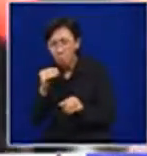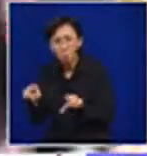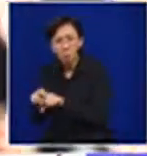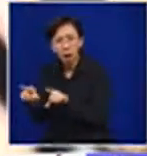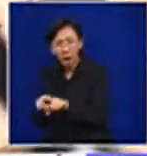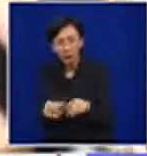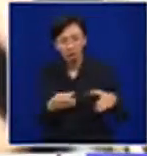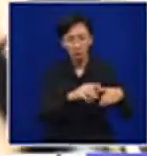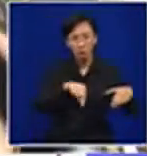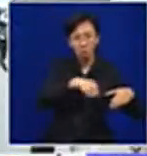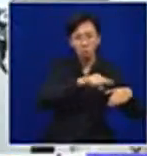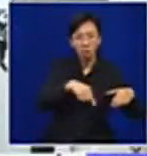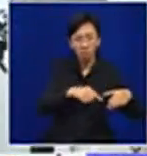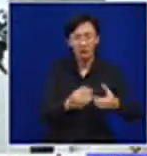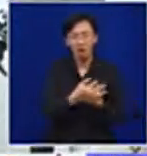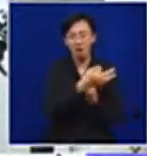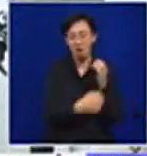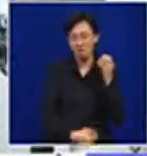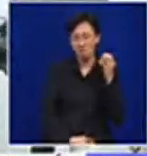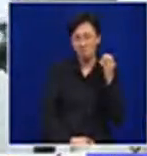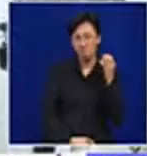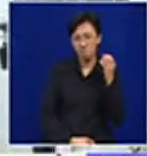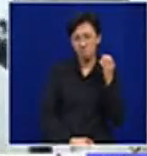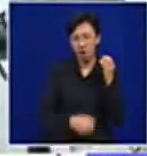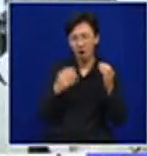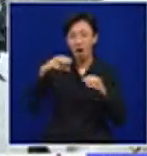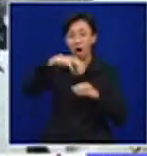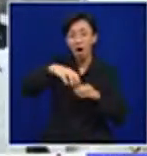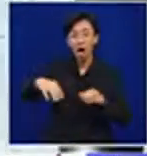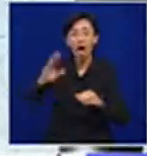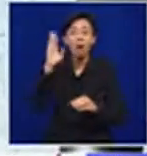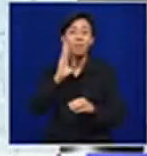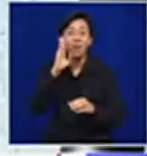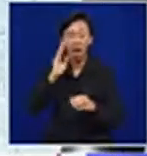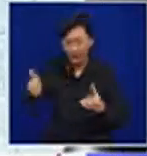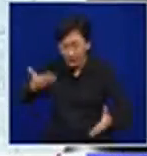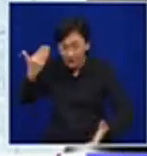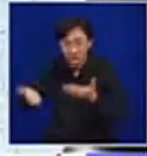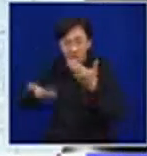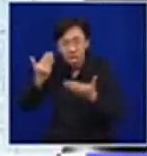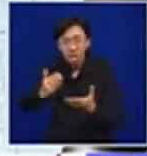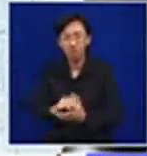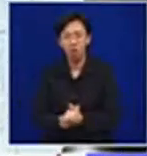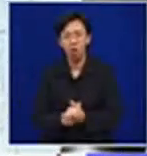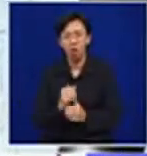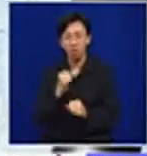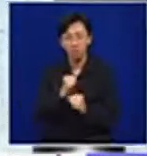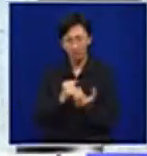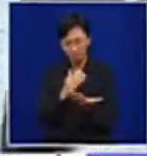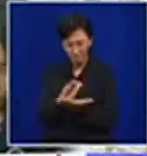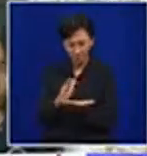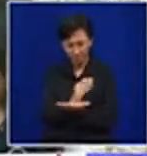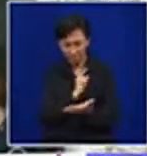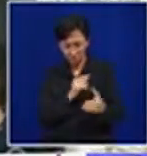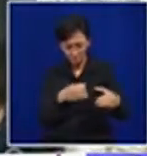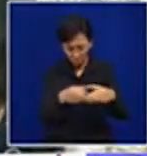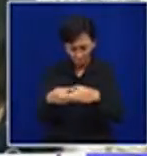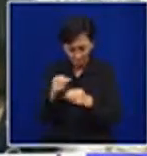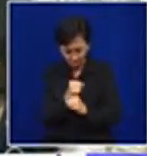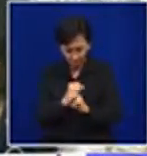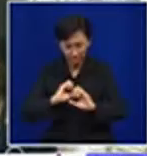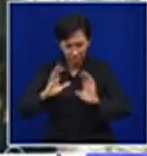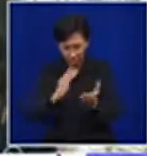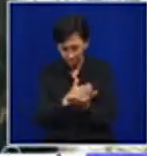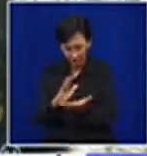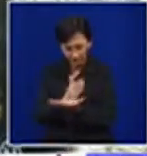กจำเลยสั่งการผ่านวิทยุสื่อสารให้รื้อร้านค้าในที่เกิดเหตุโดยเขียนแผนภูมิแบ่งหน้าที่กันทำอย่างชัดเจ